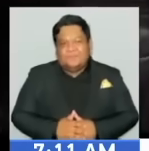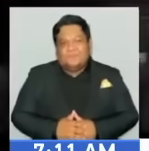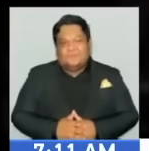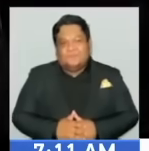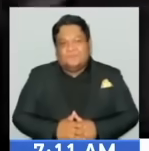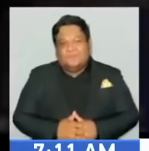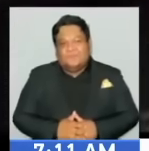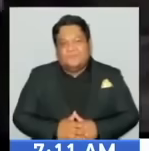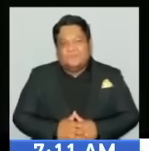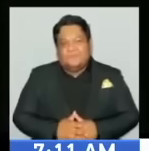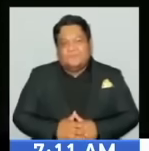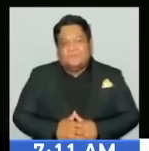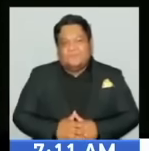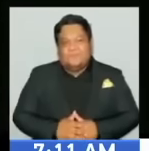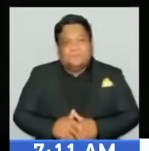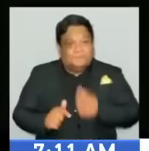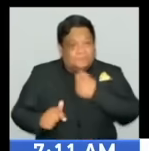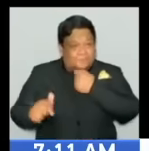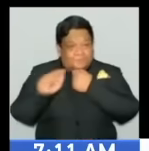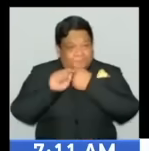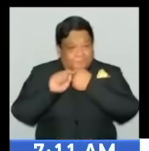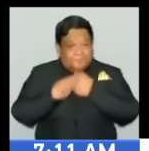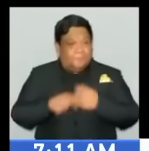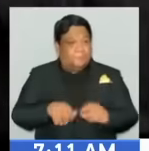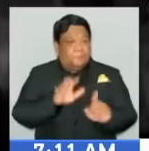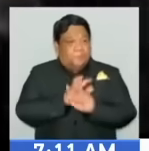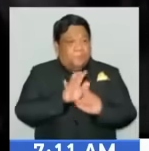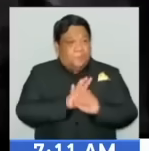Mula sa kanyang trending hits tulad ng Panalo.